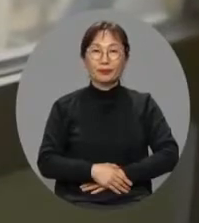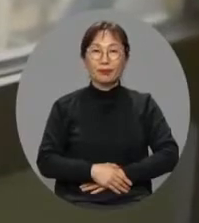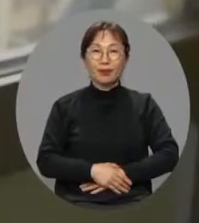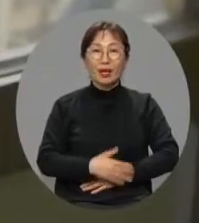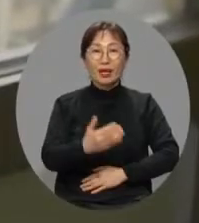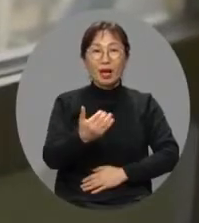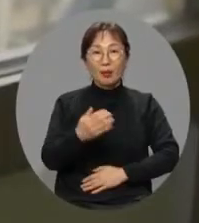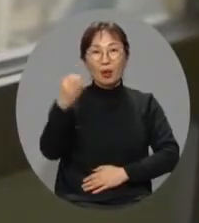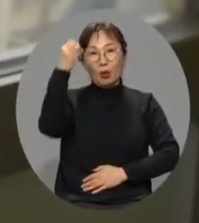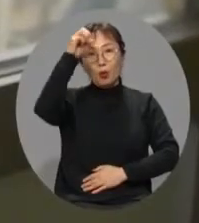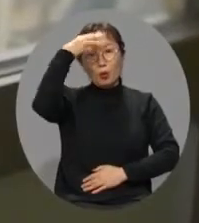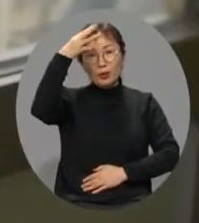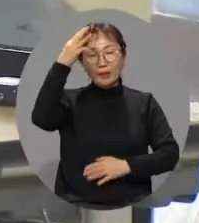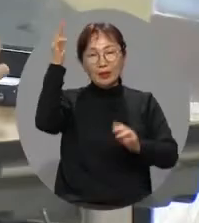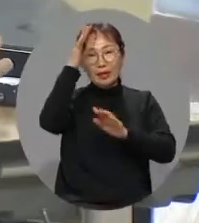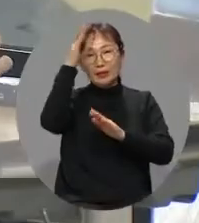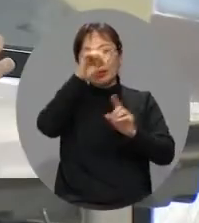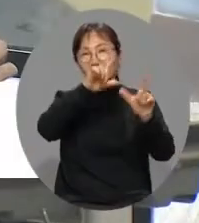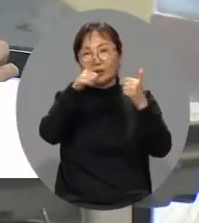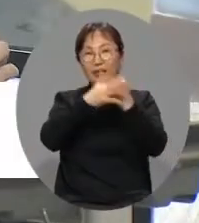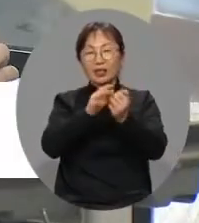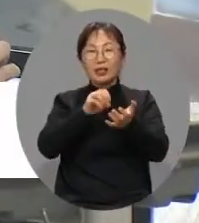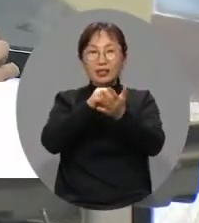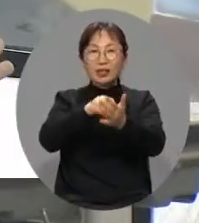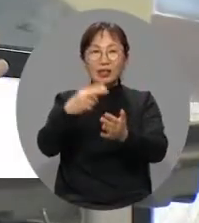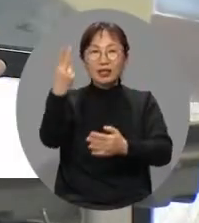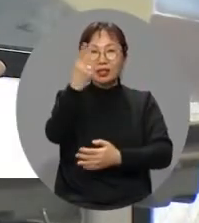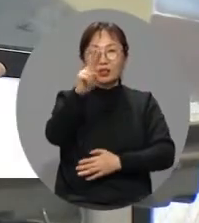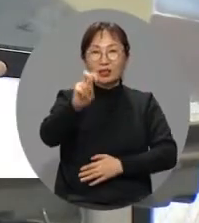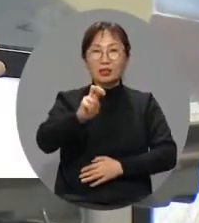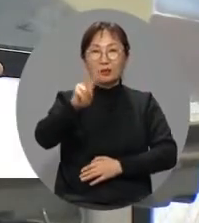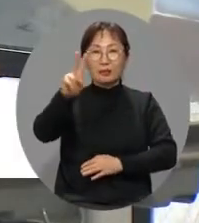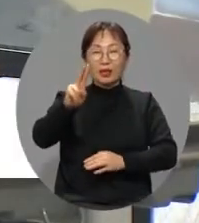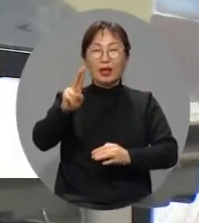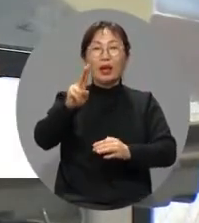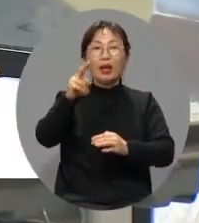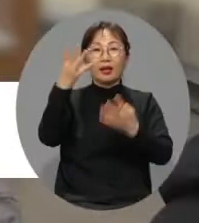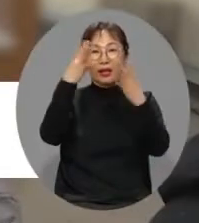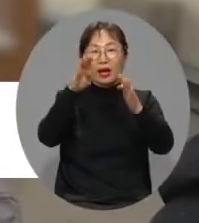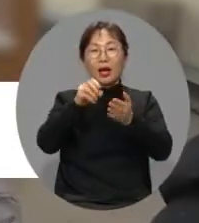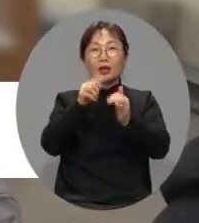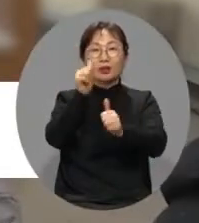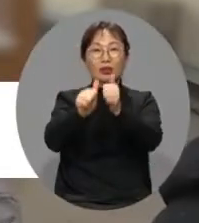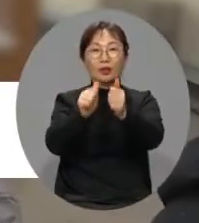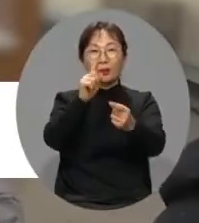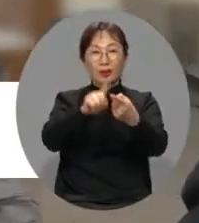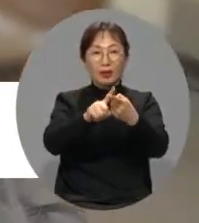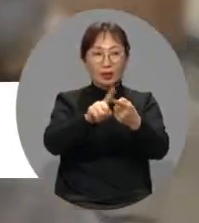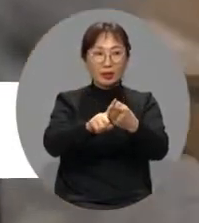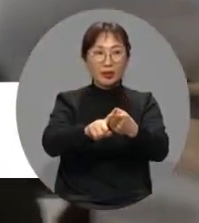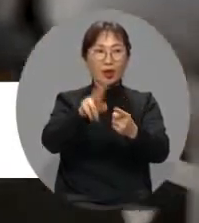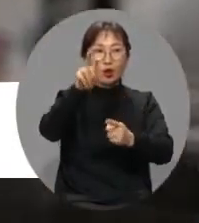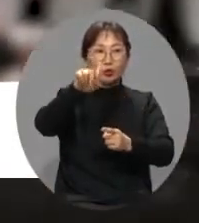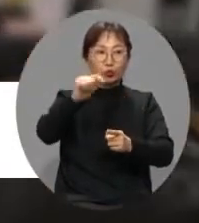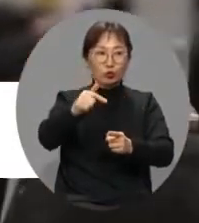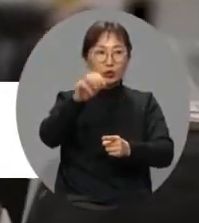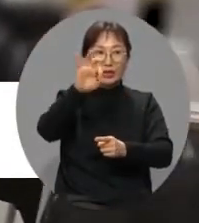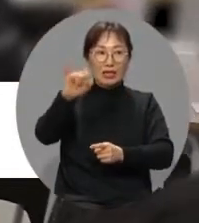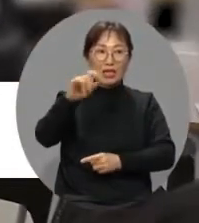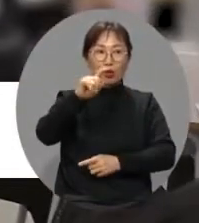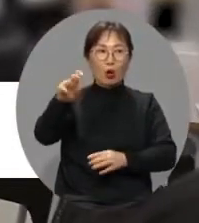예비 고 3 학생들이 응시할 2022 학년도 대입 수능시험 은 문 이과 통합 으로 치러집니다